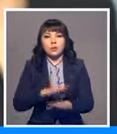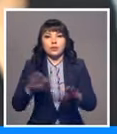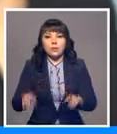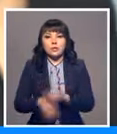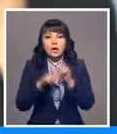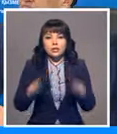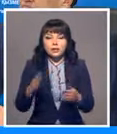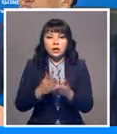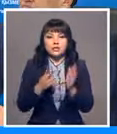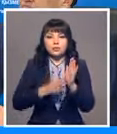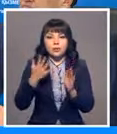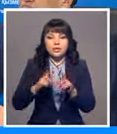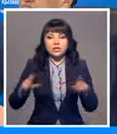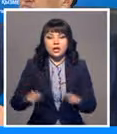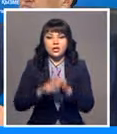75 нысан